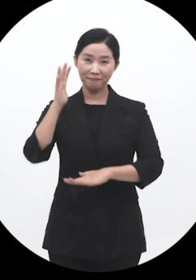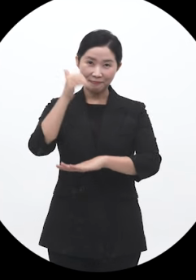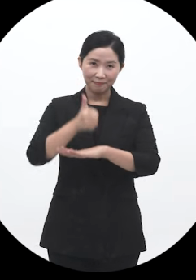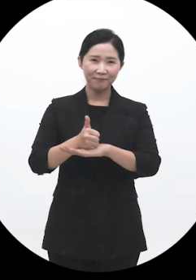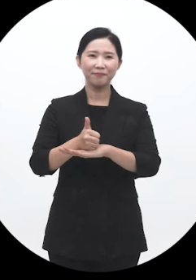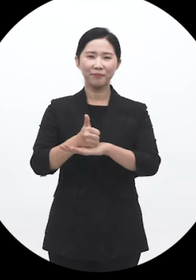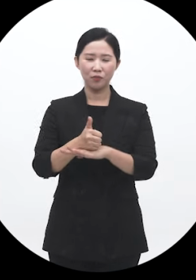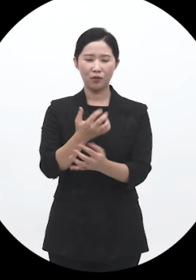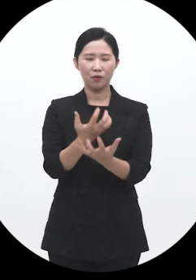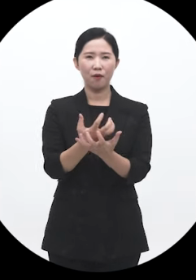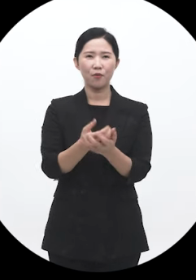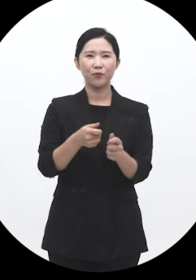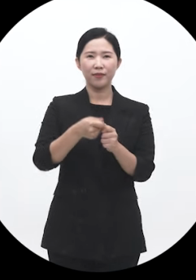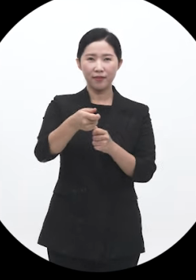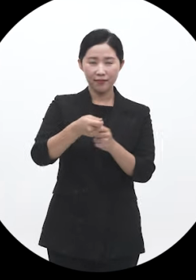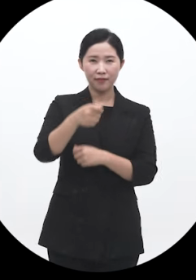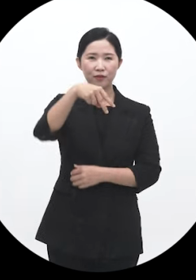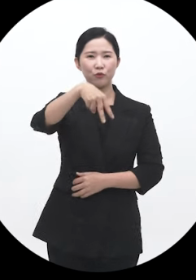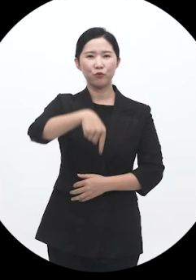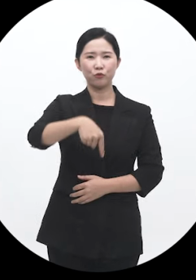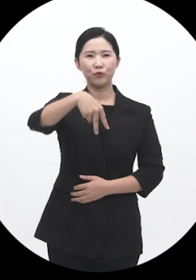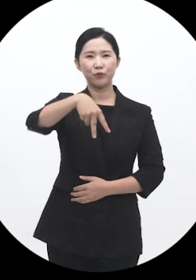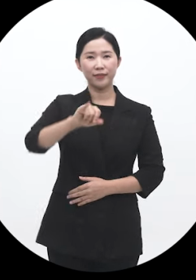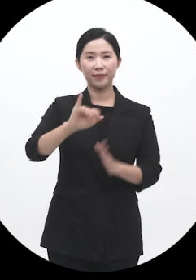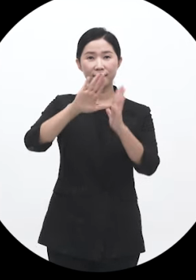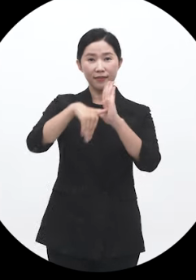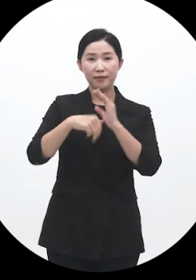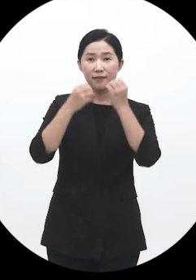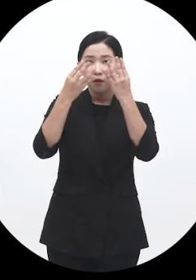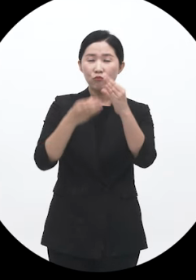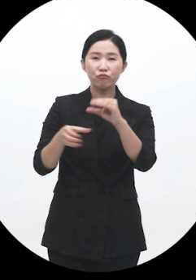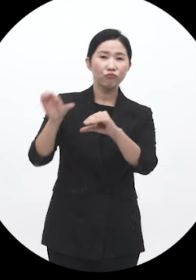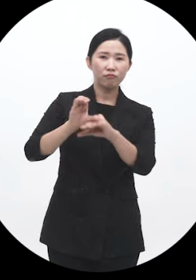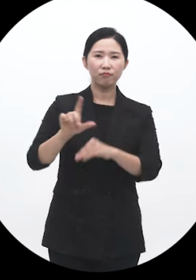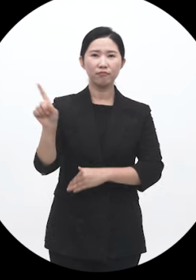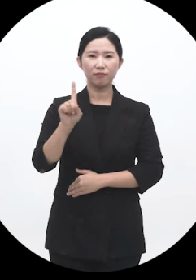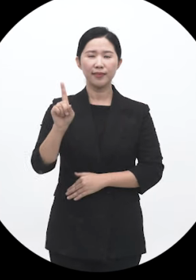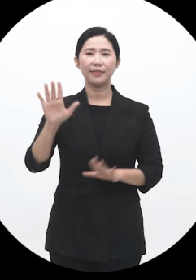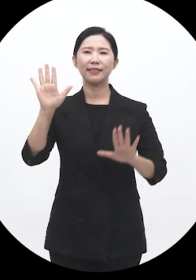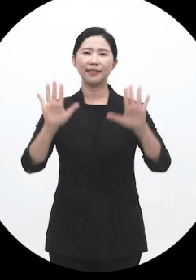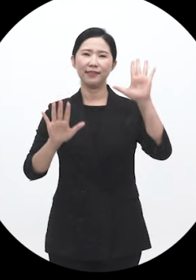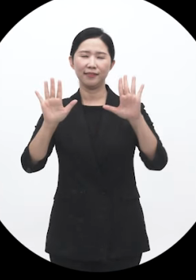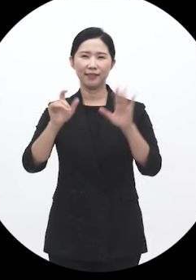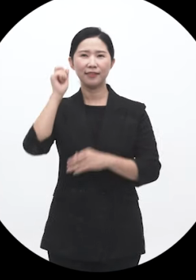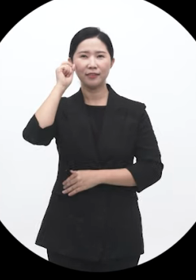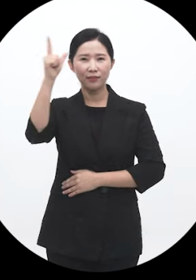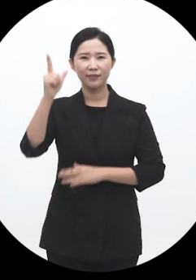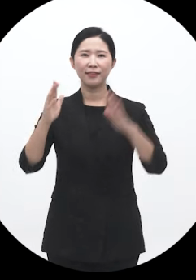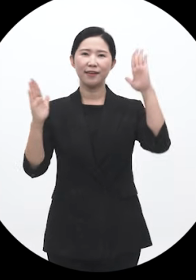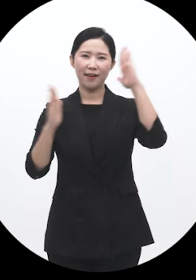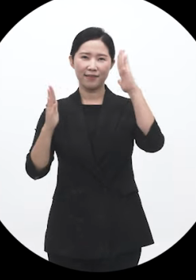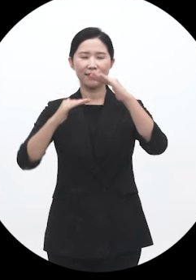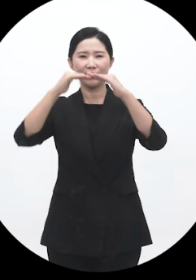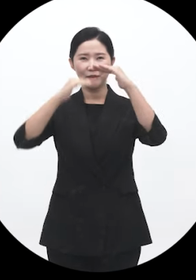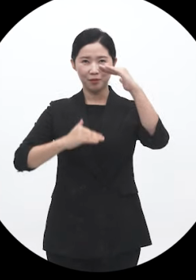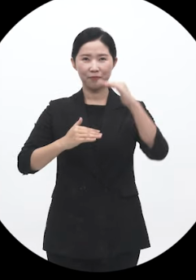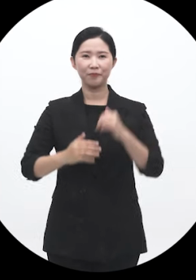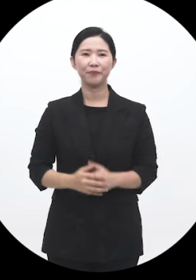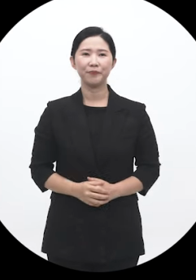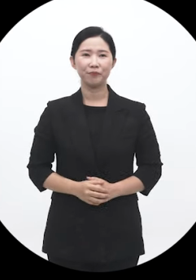마지막으로 수시에서 신설된 전형인 실기우수자 전형에 대해 말씀드리겠습니다. 모집